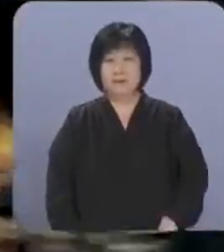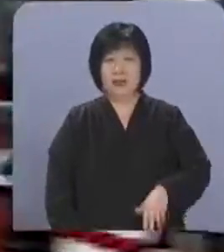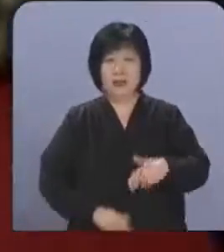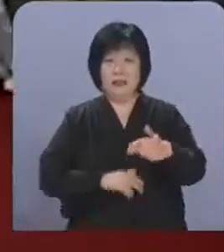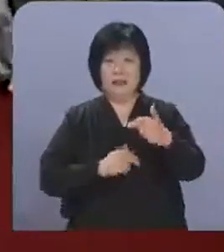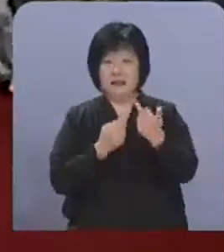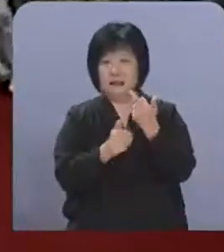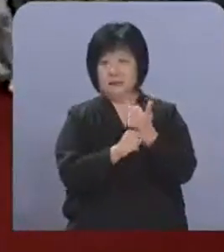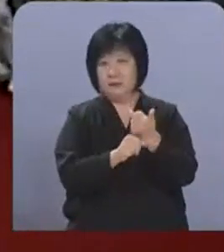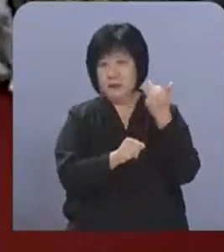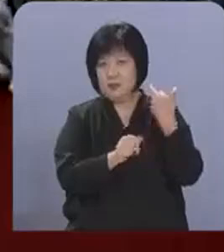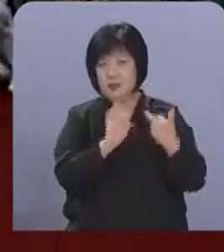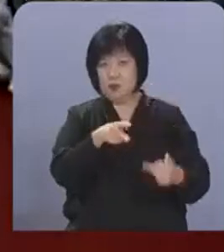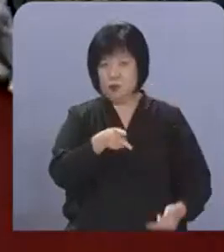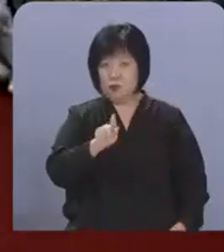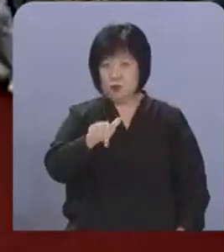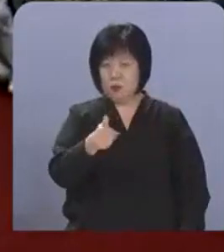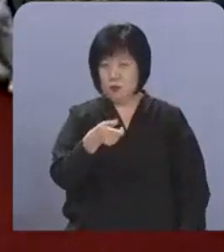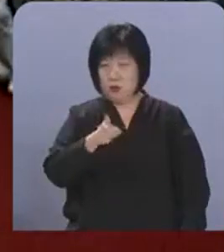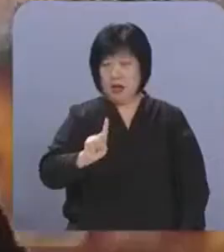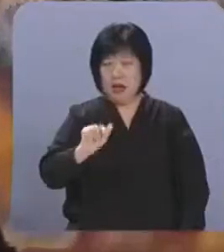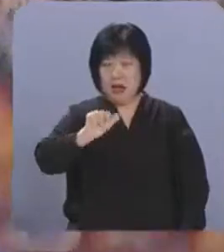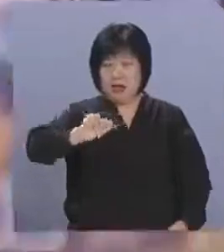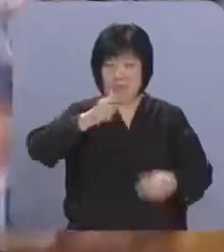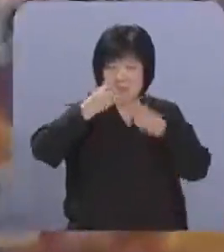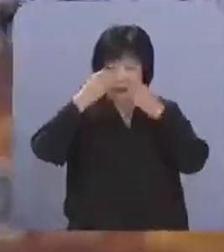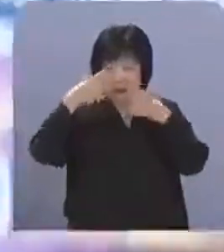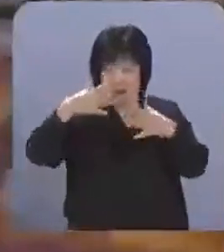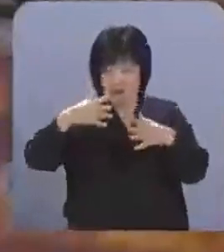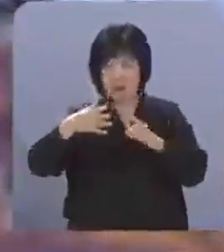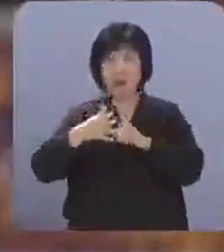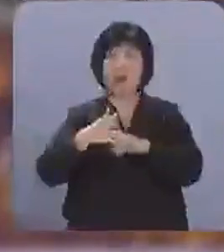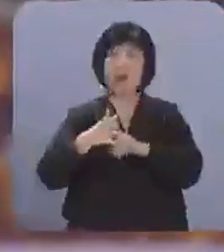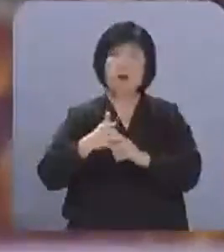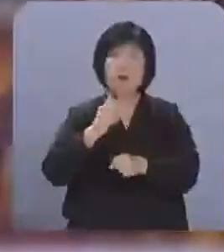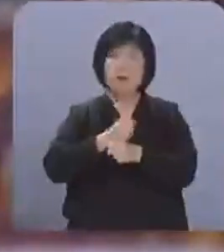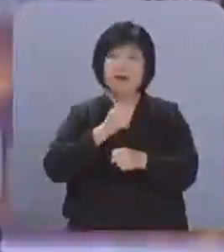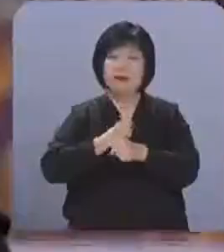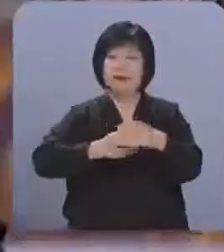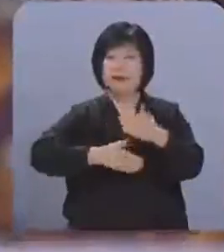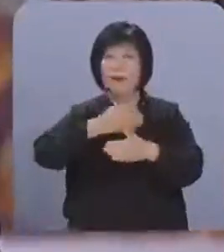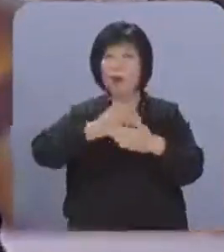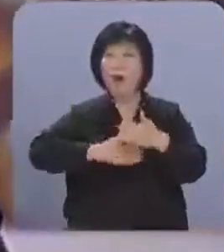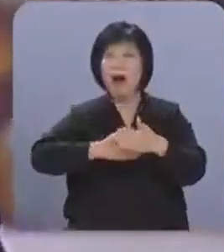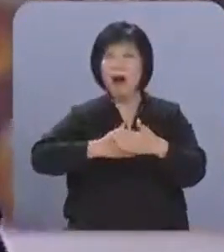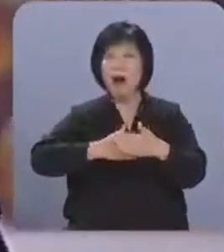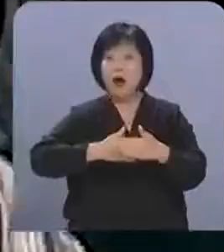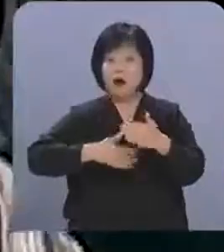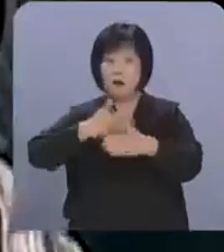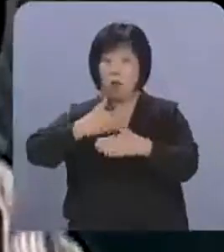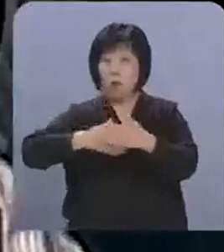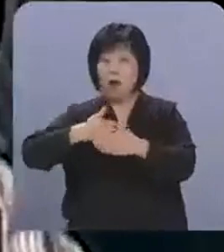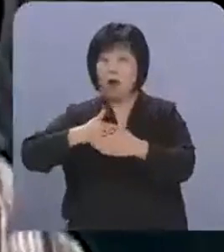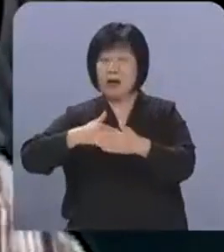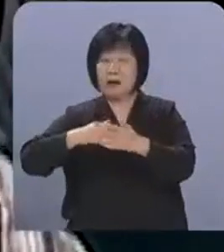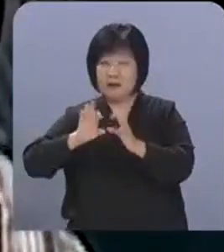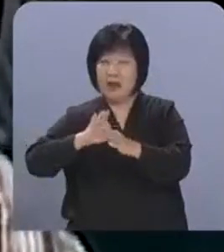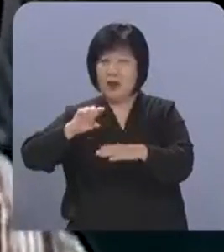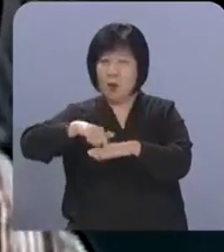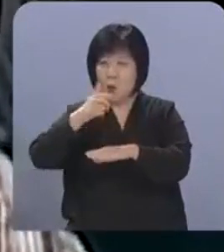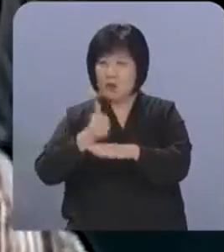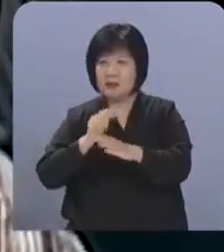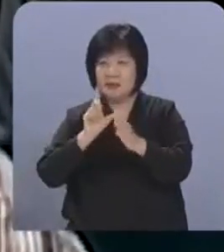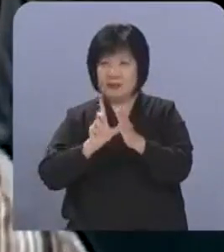17년 전 유덕화의 아시아 신예 감독 지원으로 크레이지 스톤을 완성했던 닝하오 감독이 영화의 황제에서는 직접 연기